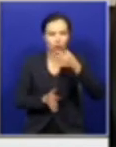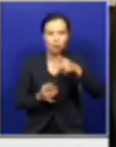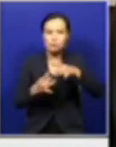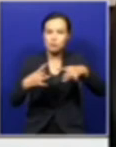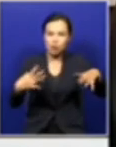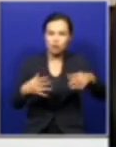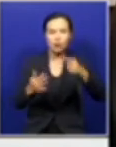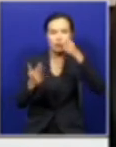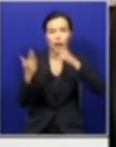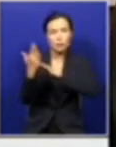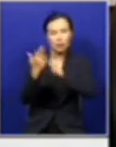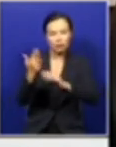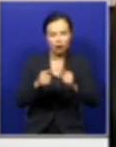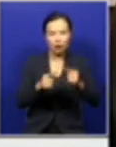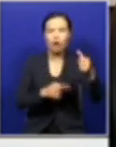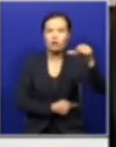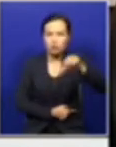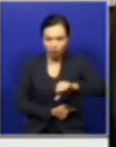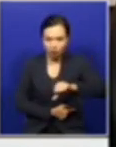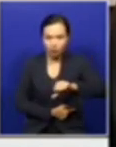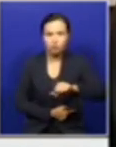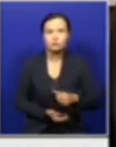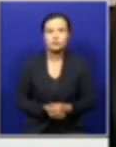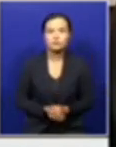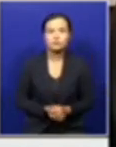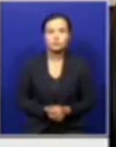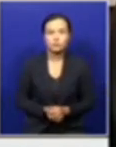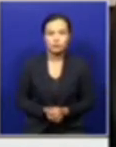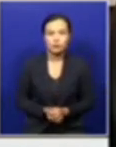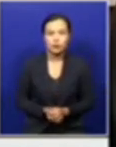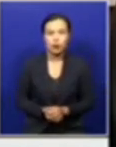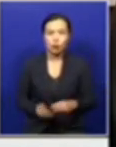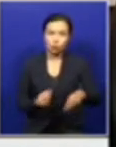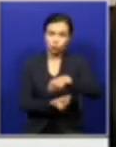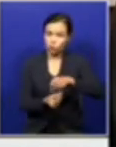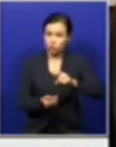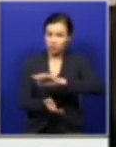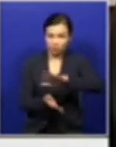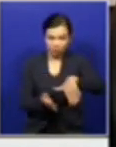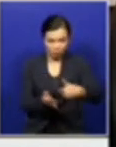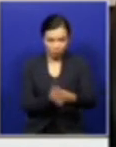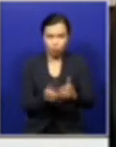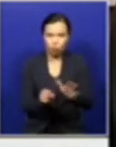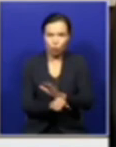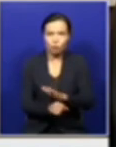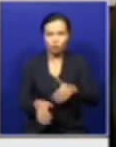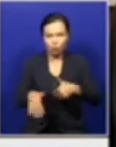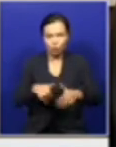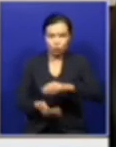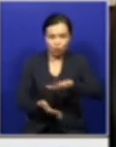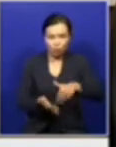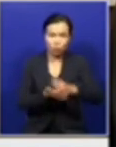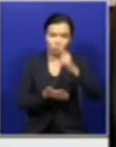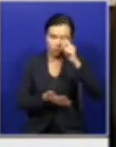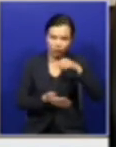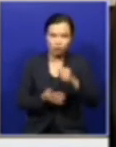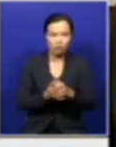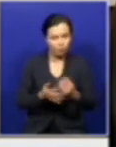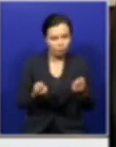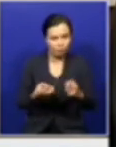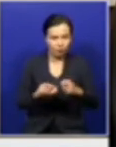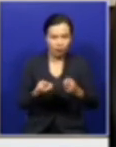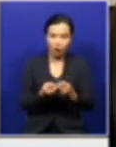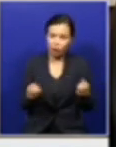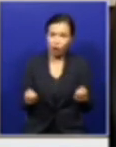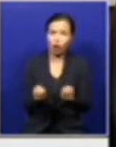าที่แย่ลงไปอีกนะครับทุกธุรกิจทุกคนคือคนไทยได้รับความเสียหายและผลก